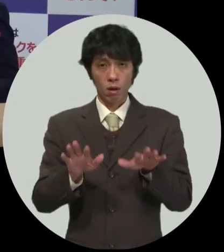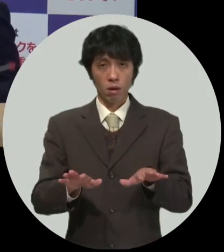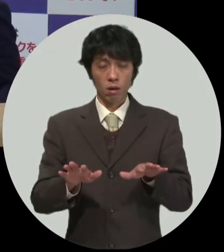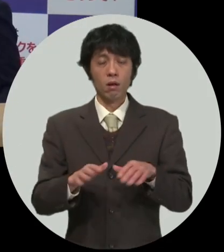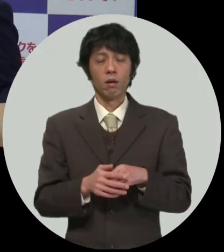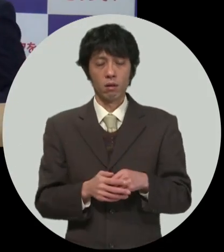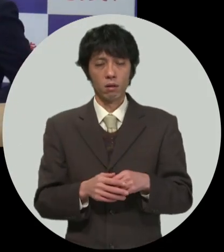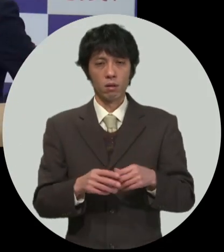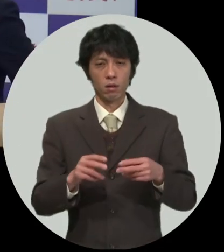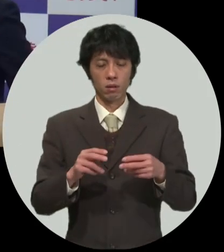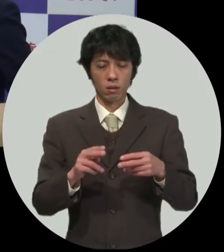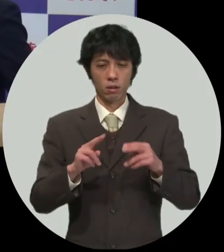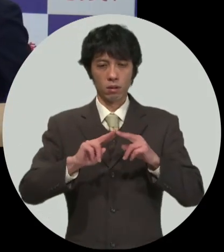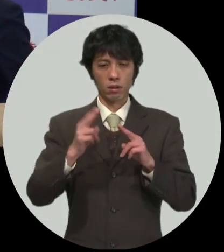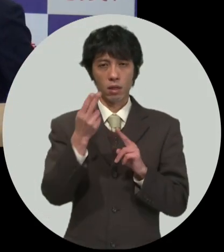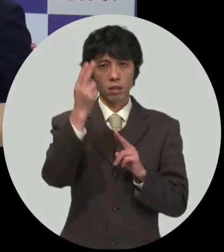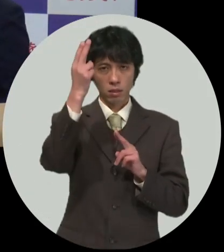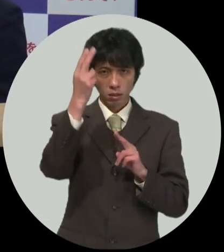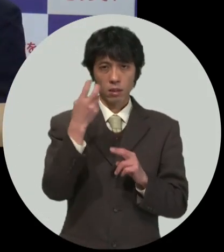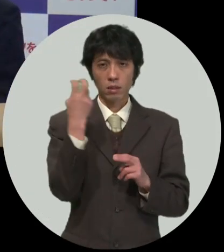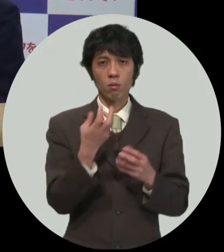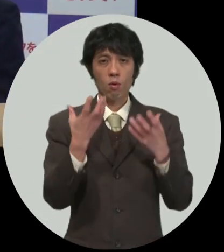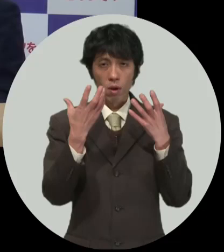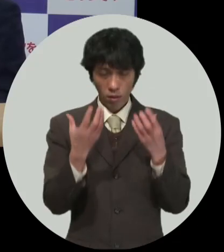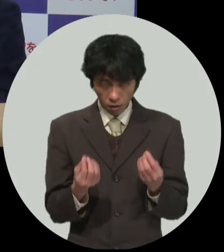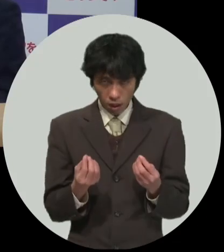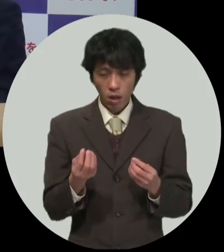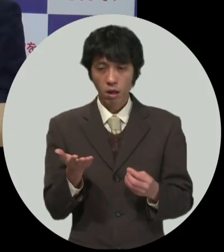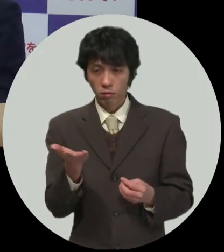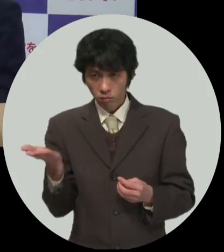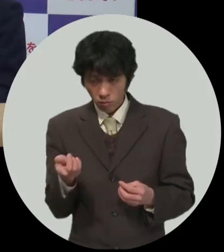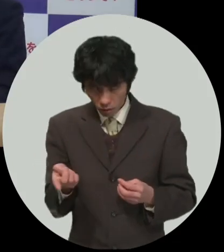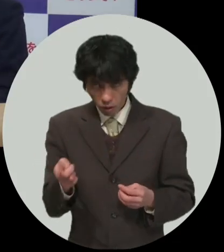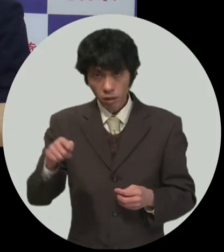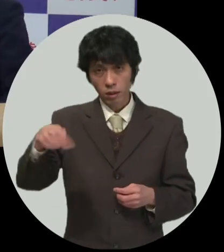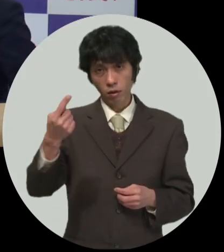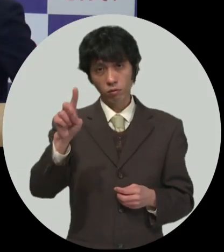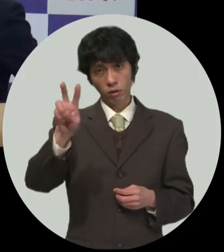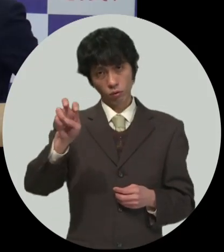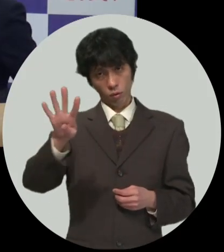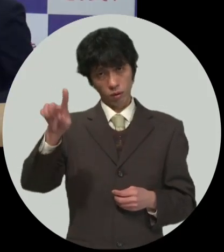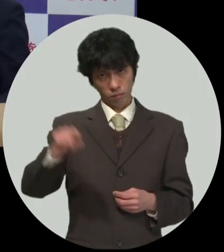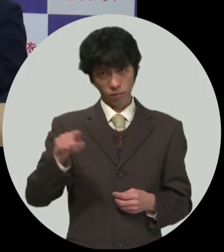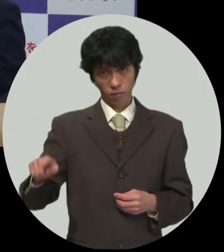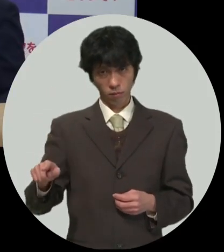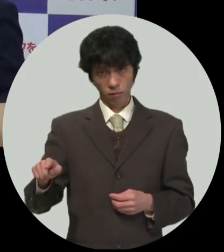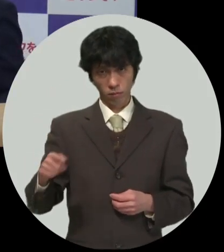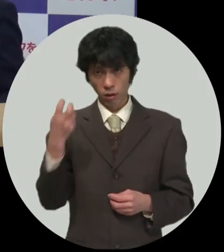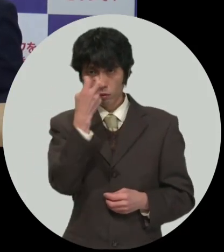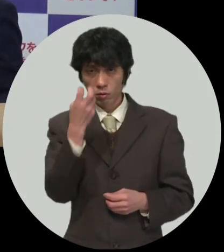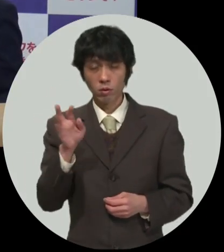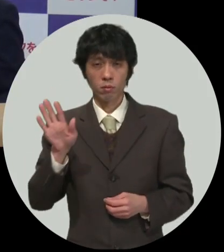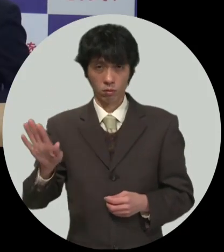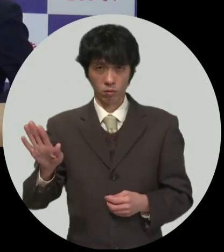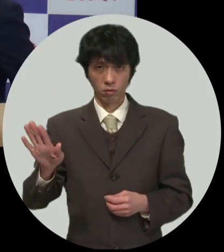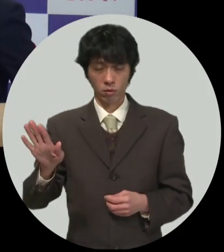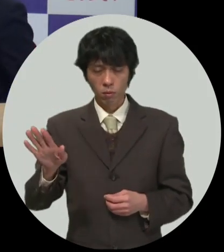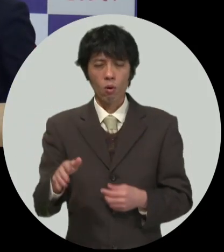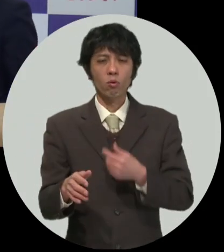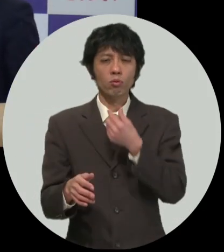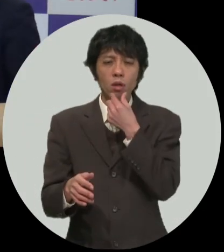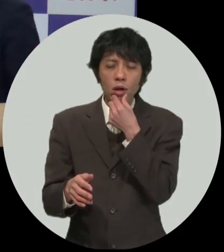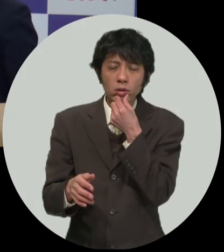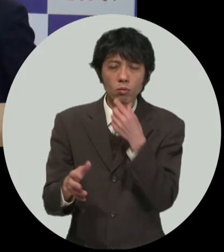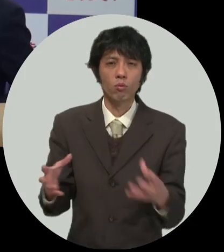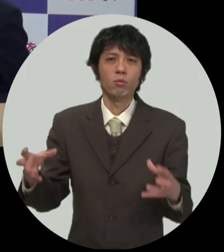査も終わったオミクロン株の陽性者は124人確認されてますけれども、オミクロン疑いも含めますと、